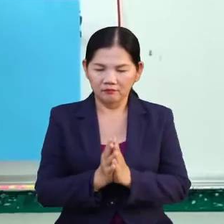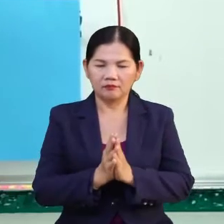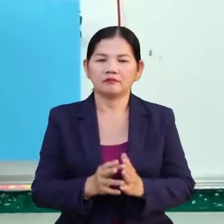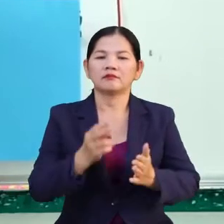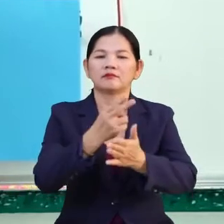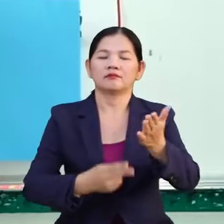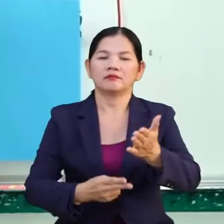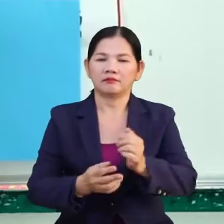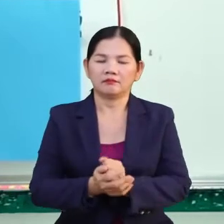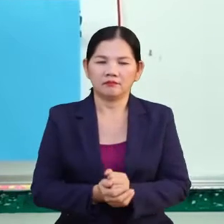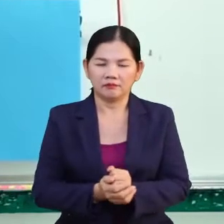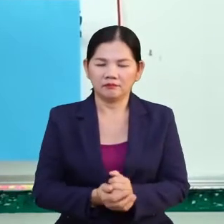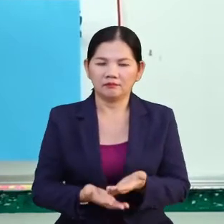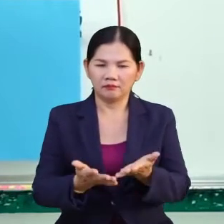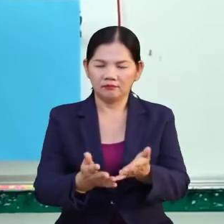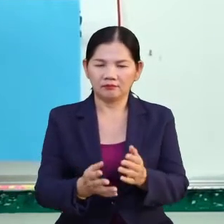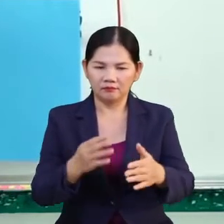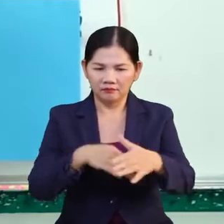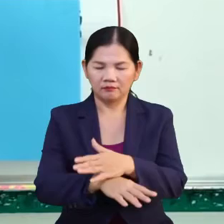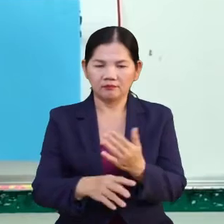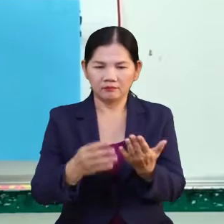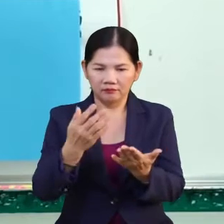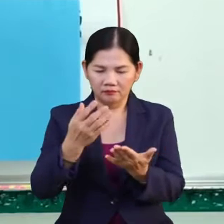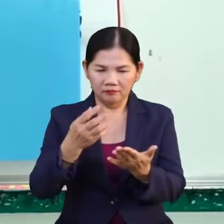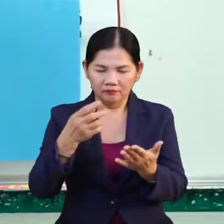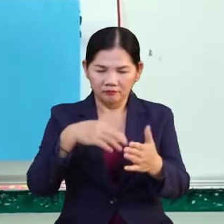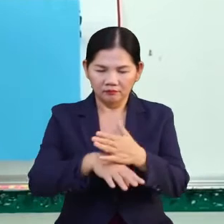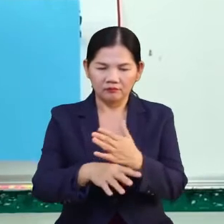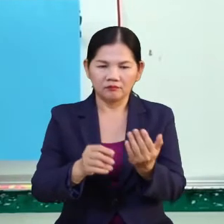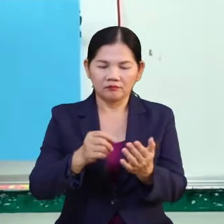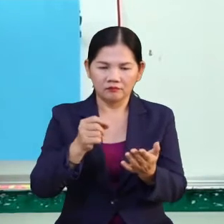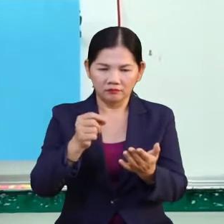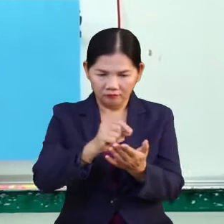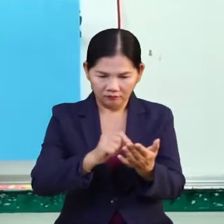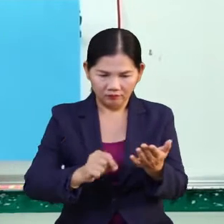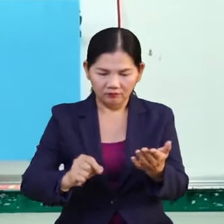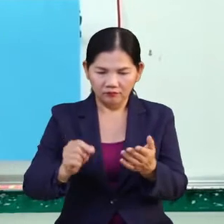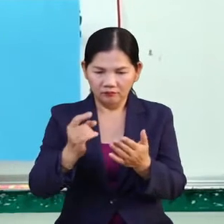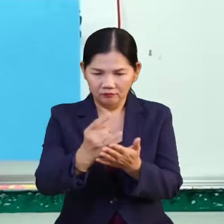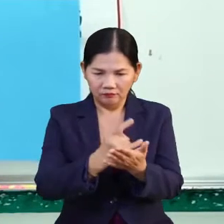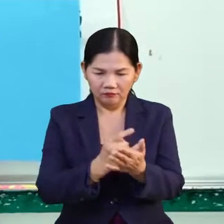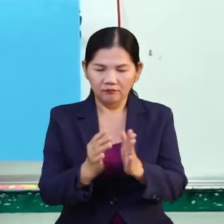វីខ្លះទៅតោះកូនកត់ចម្លើយចូលក្នុងសៀវភៅរបស់កូន